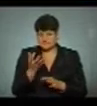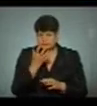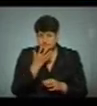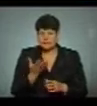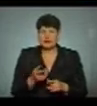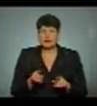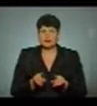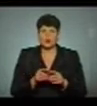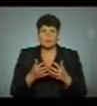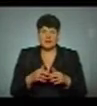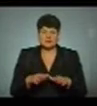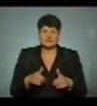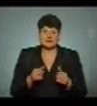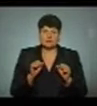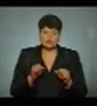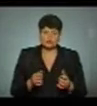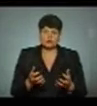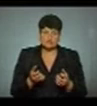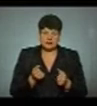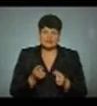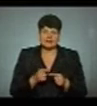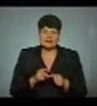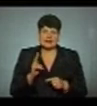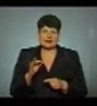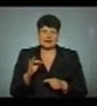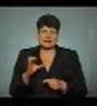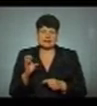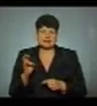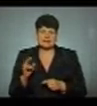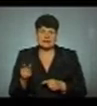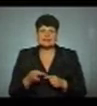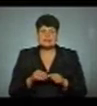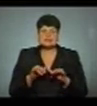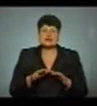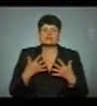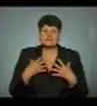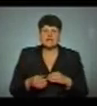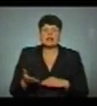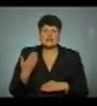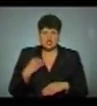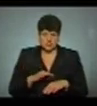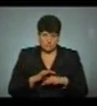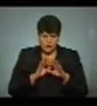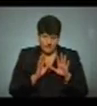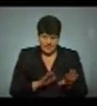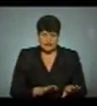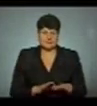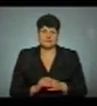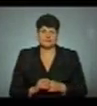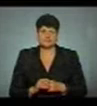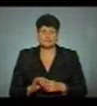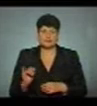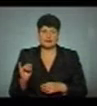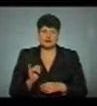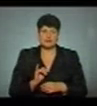того, щоб надавати можливість отримувати якраз саме цей кисень. Тому такі заходи ми вже раніше провели. От, і з